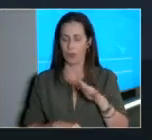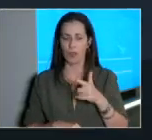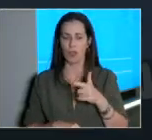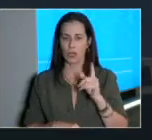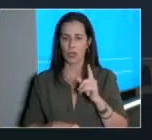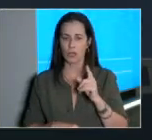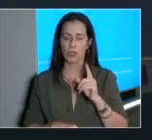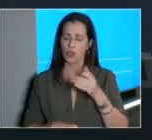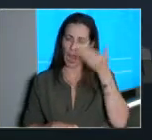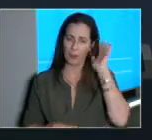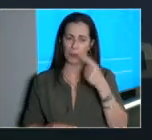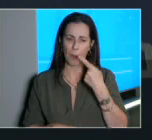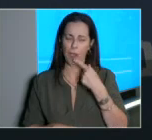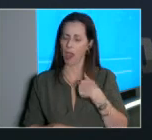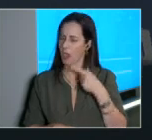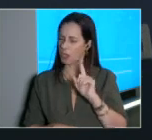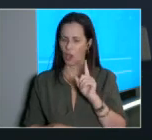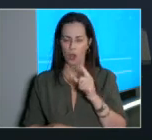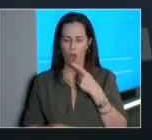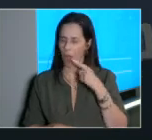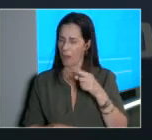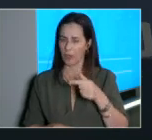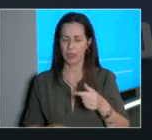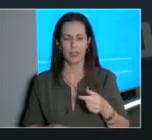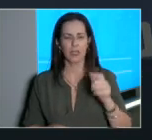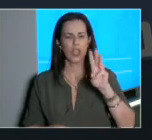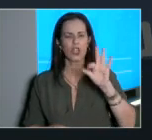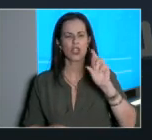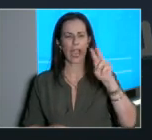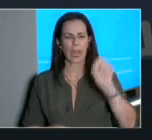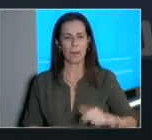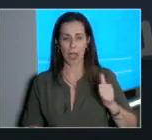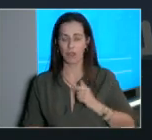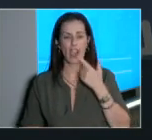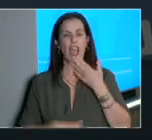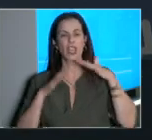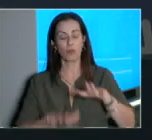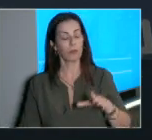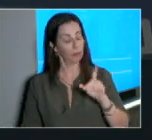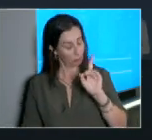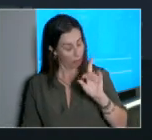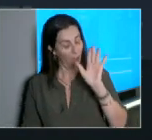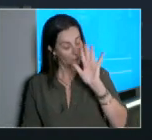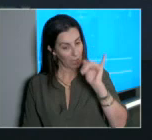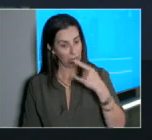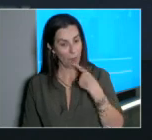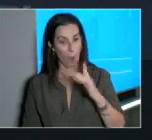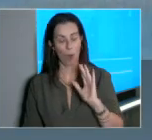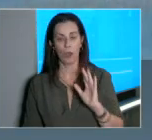הפיד צריך להוציא מהחוק. אני לא קראתי ללעזר שטרן מעולם אנטישמי, אני לא זוכר שהוא נקרא כך, ובטח לא כעמדה רשמית. בתקשורת החרדית, מה